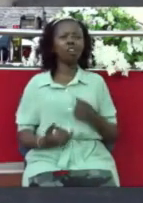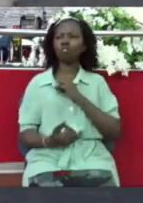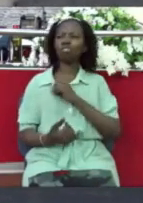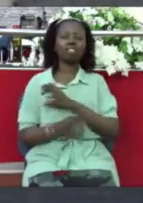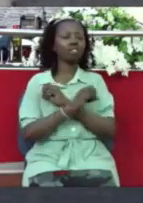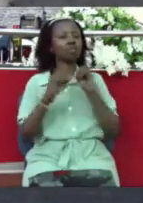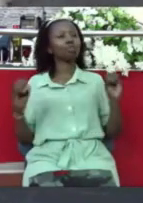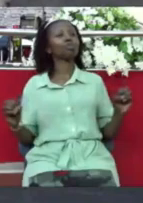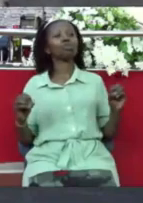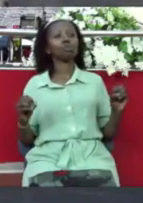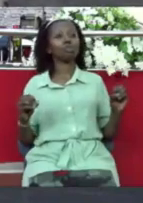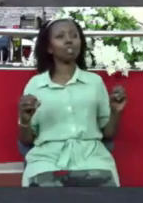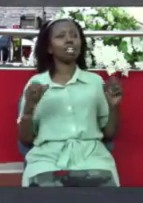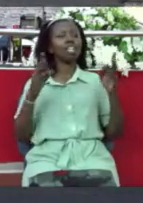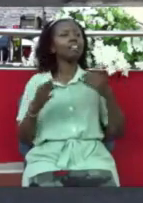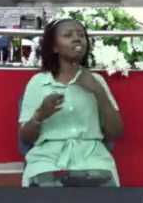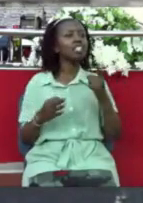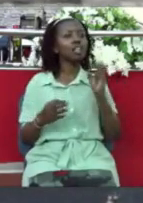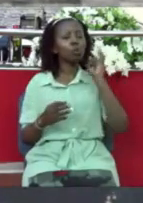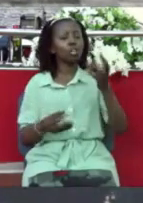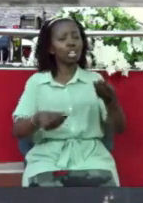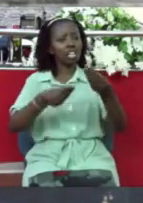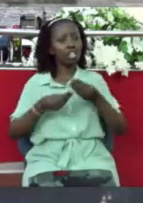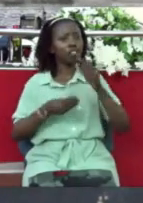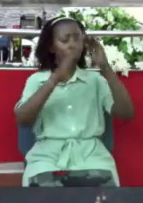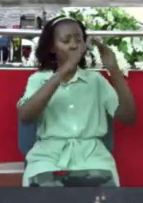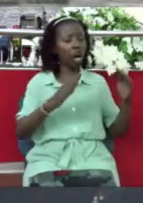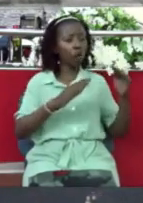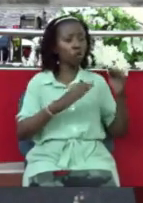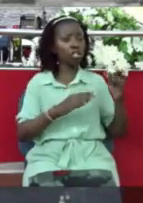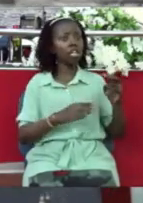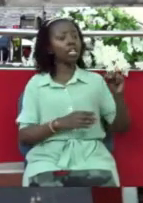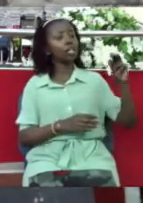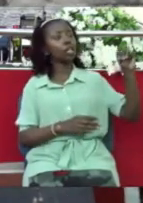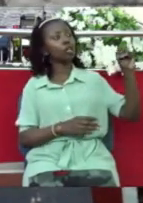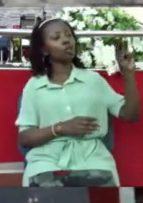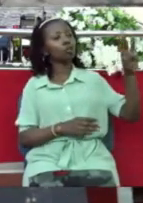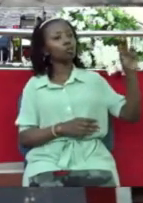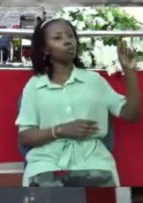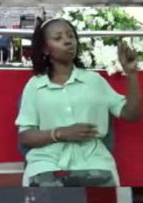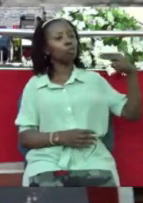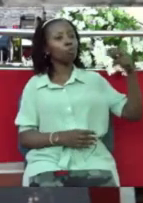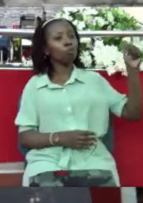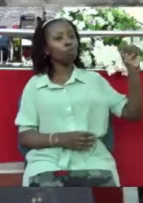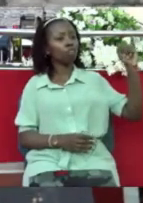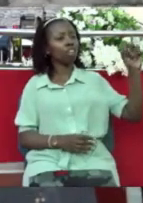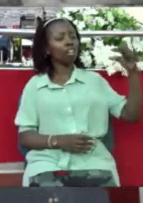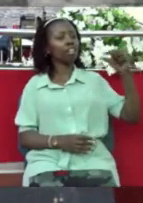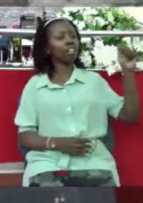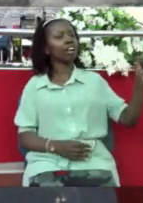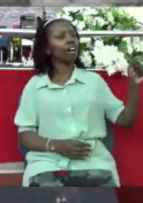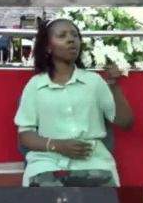uoga. Wakikwambia watakupatia nyumba mudhaiga na ndio itakuwa guarantee yake. Enda. Ni